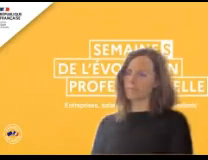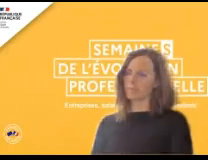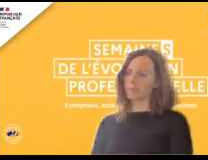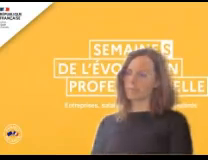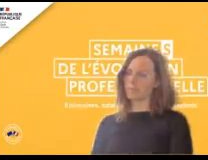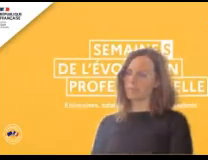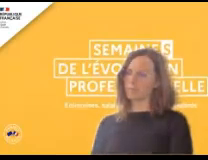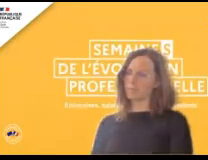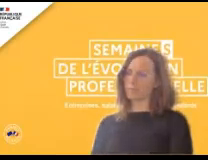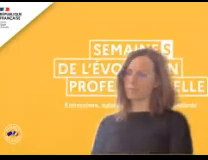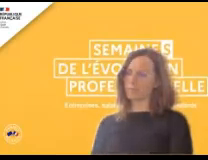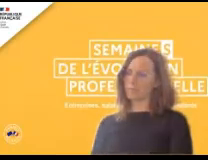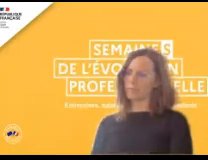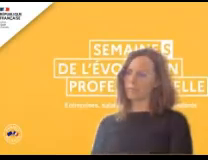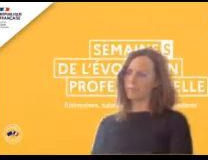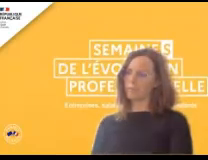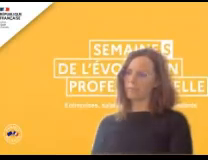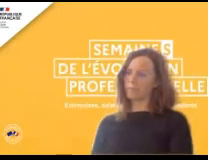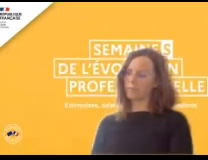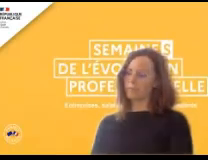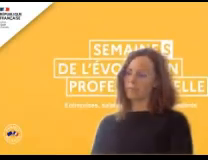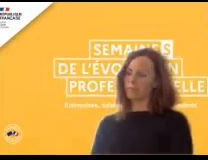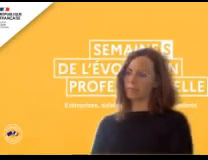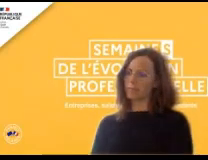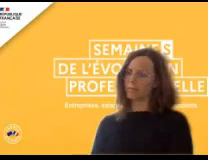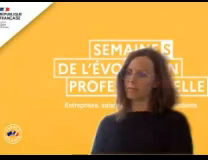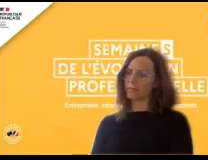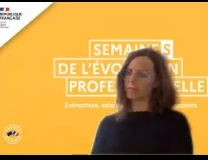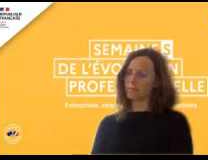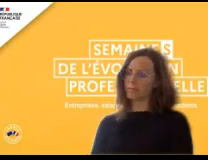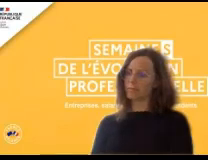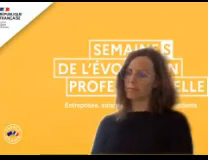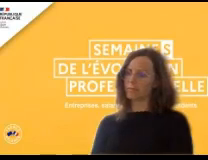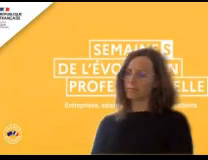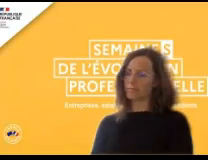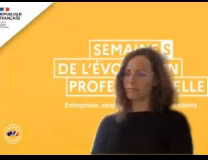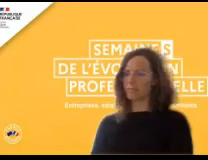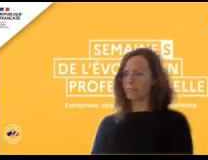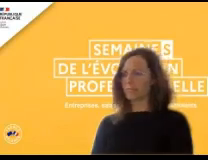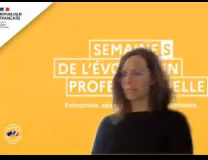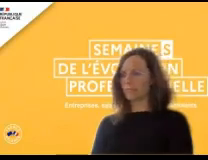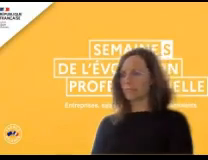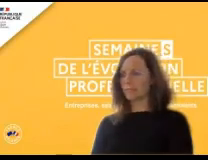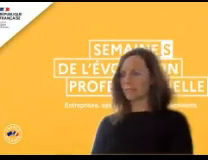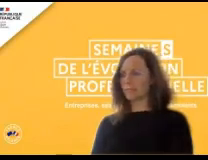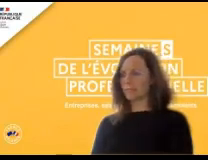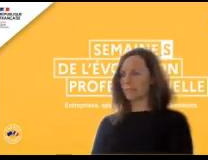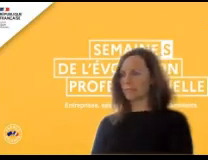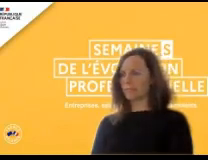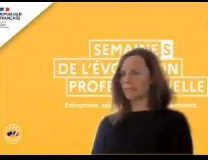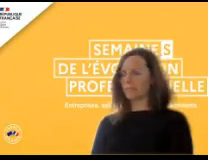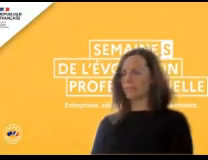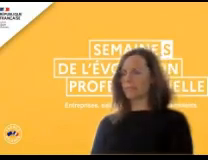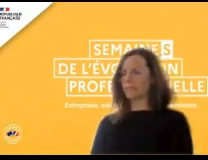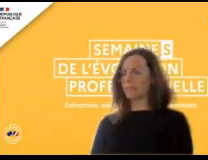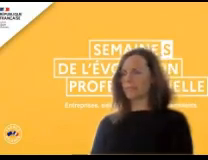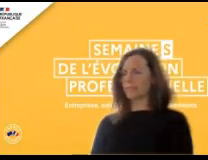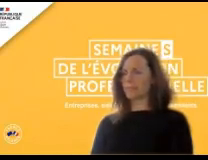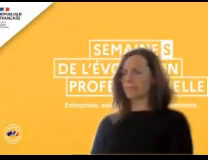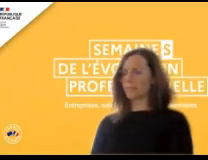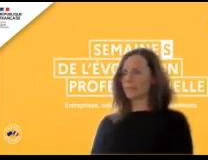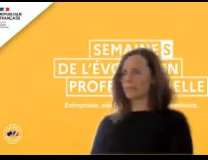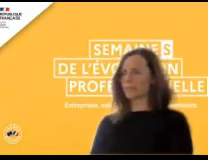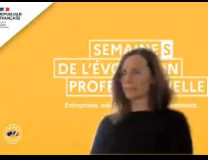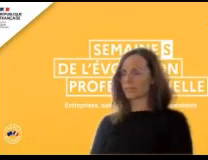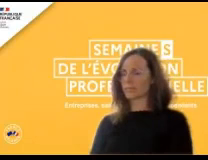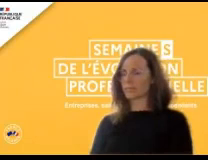d'une suite à donner en termes peut-être plus d'accompagnement. Et là, on entre dans le deuxième niveau du